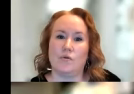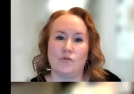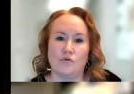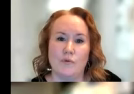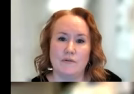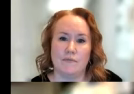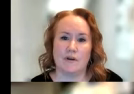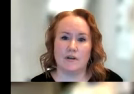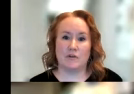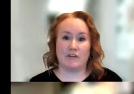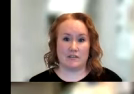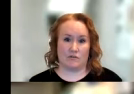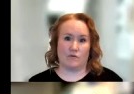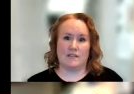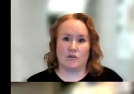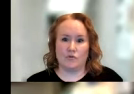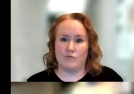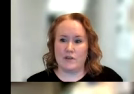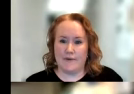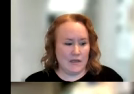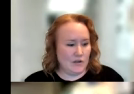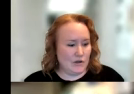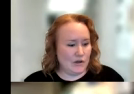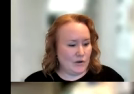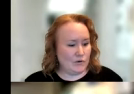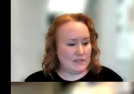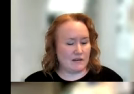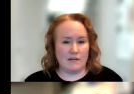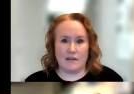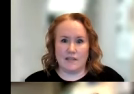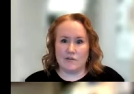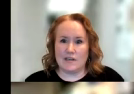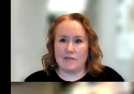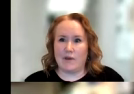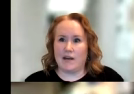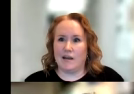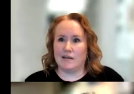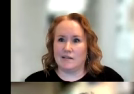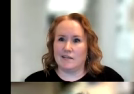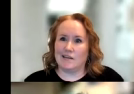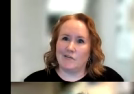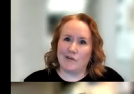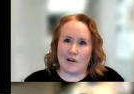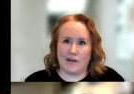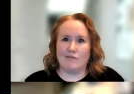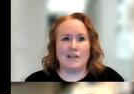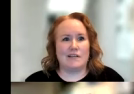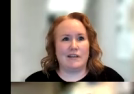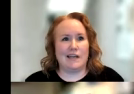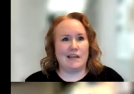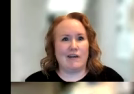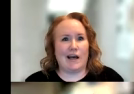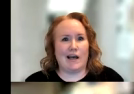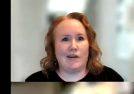I oktober, som har frist nå I starten av oktober. Og de skal gi oss en litt mer forklaring av hva